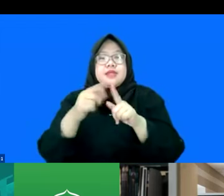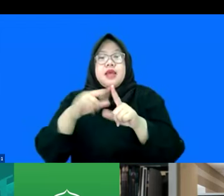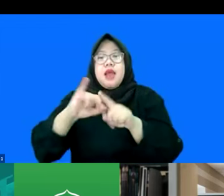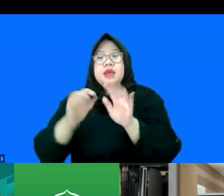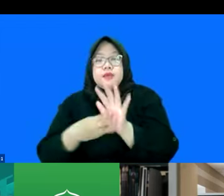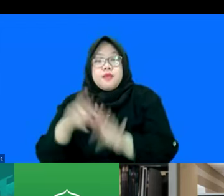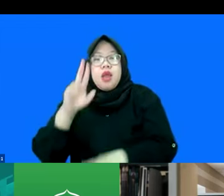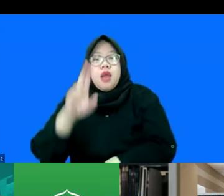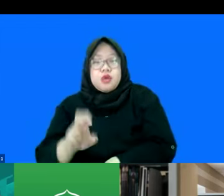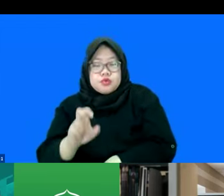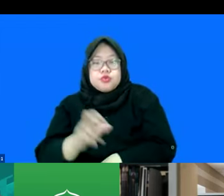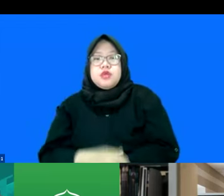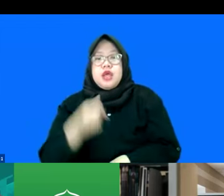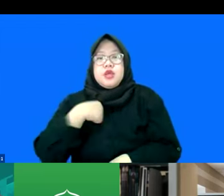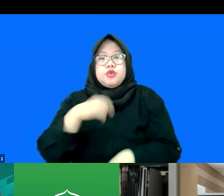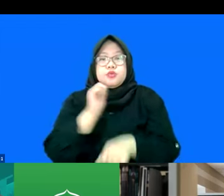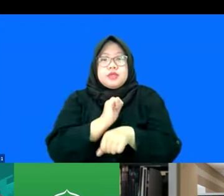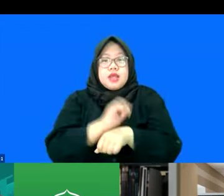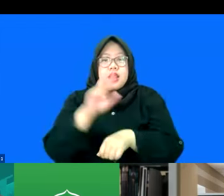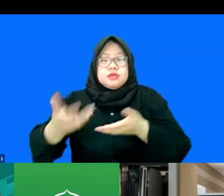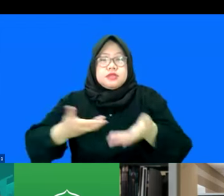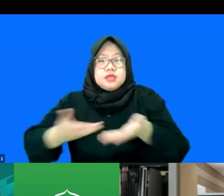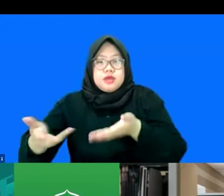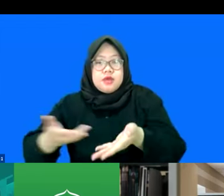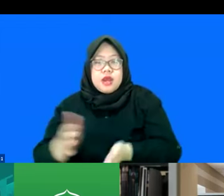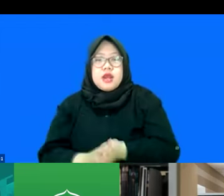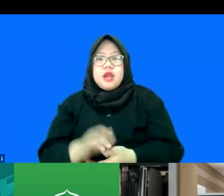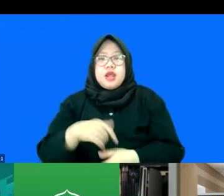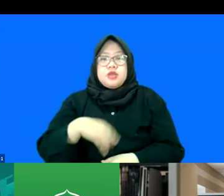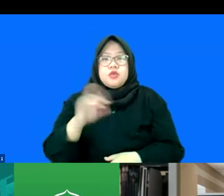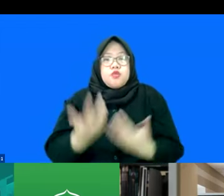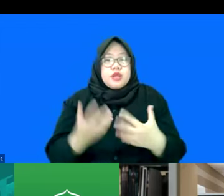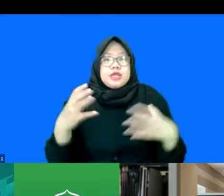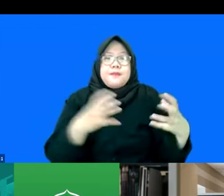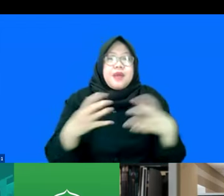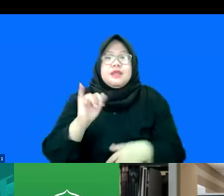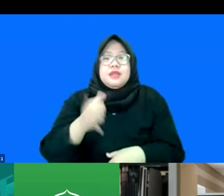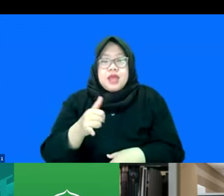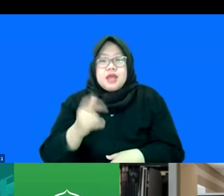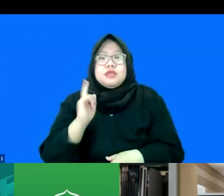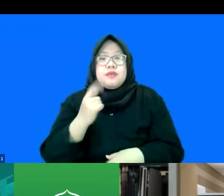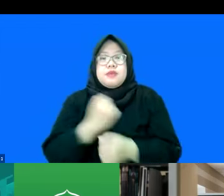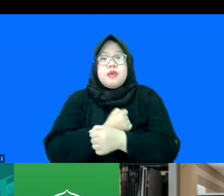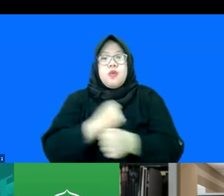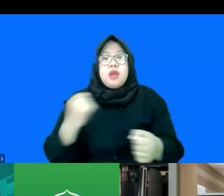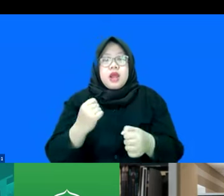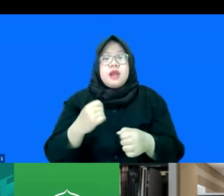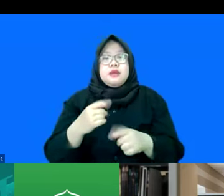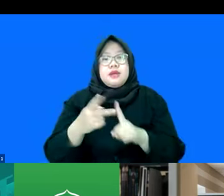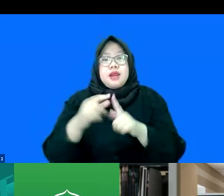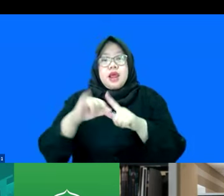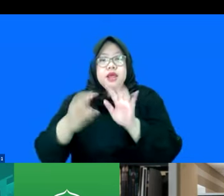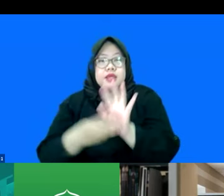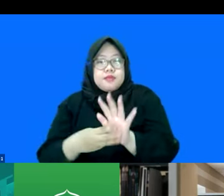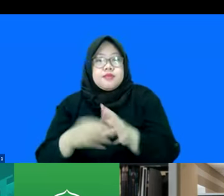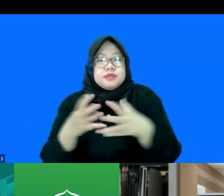tadi tidak lepas dari perdebatan karena kewenangan hakim juga jadi sangat besar ya, ada isu apa ketidakpercayaan publik dan lain sebagainya. Tapi itu salah